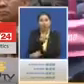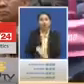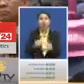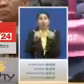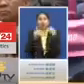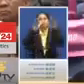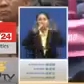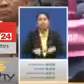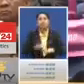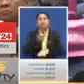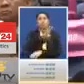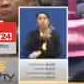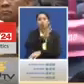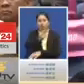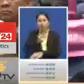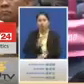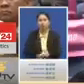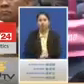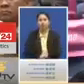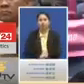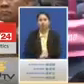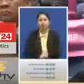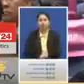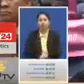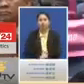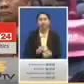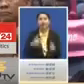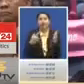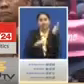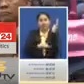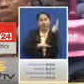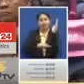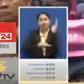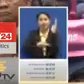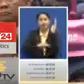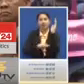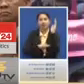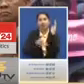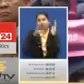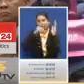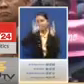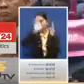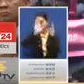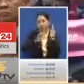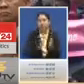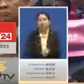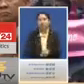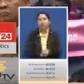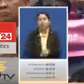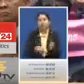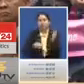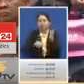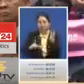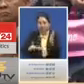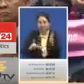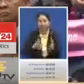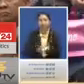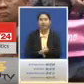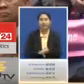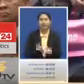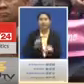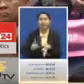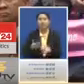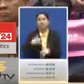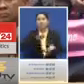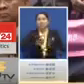บาทต่อตันยางพาราไม่ต้องพูดถึงมันสำปะหลังตอนยุครัฐบาลยิ่งลักษณ์ทำไมผมต้องเทีย